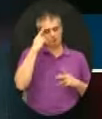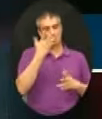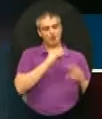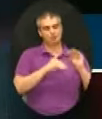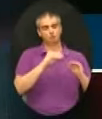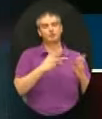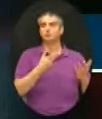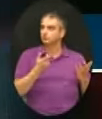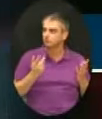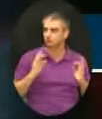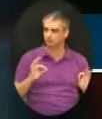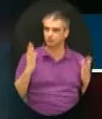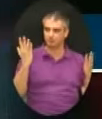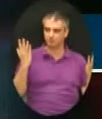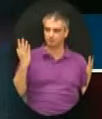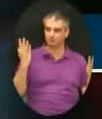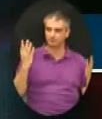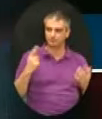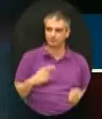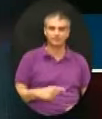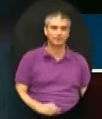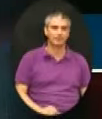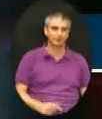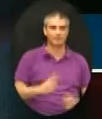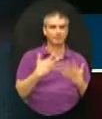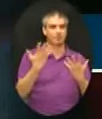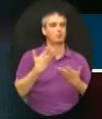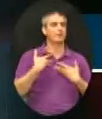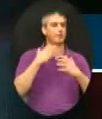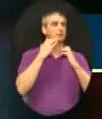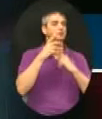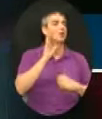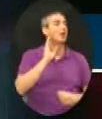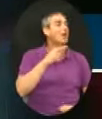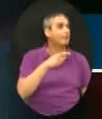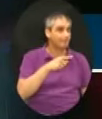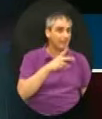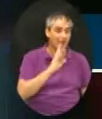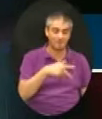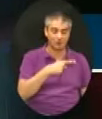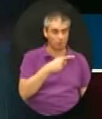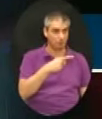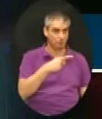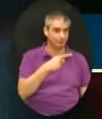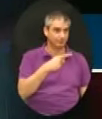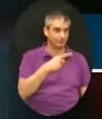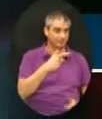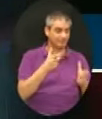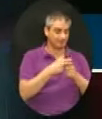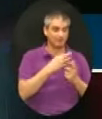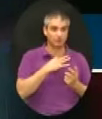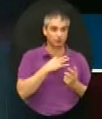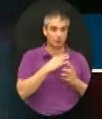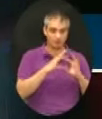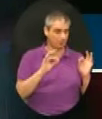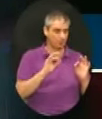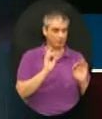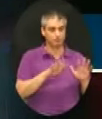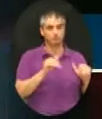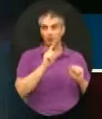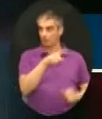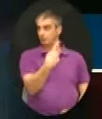בזה. בסדר. אבל אני אומרת, הוא זכה, בגדול הוא זכה לתקשורת. גם כל האליטות, אפילו המנהיגות במפלגה שלי בהתחלה